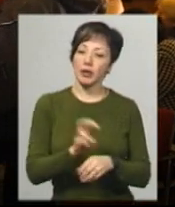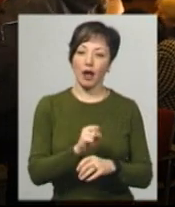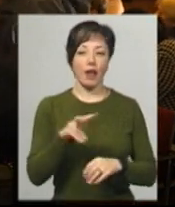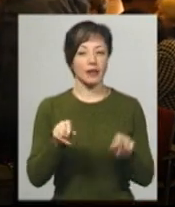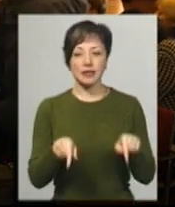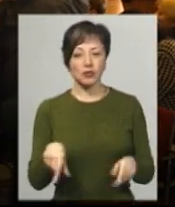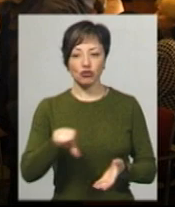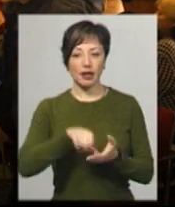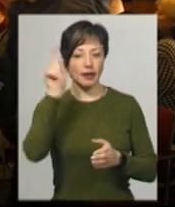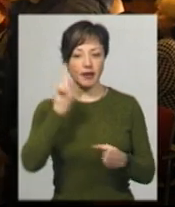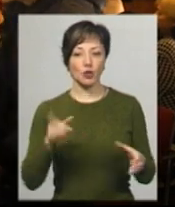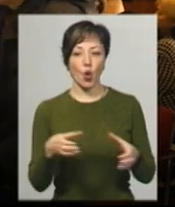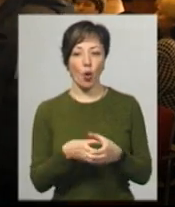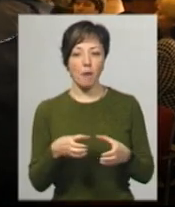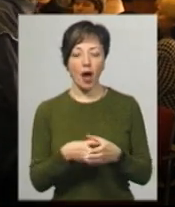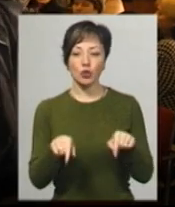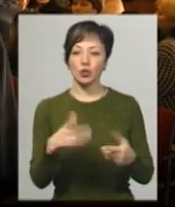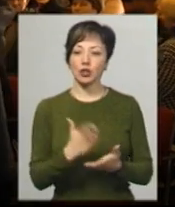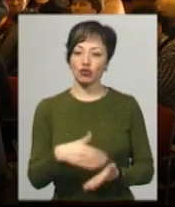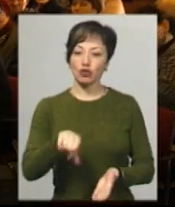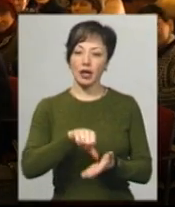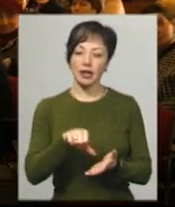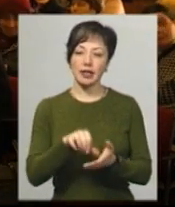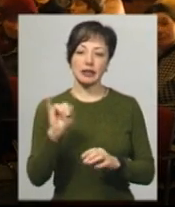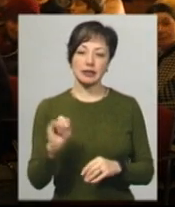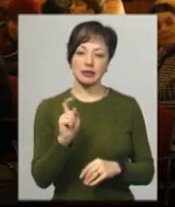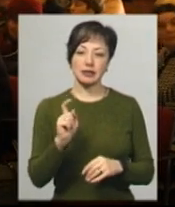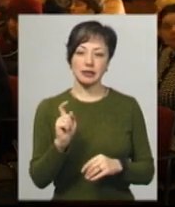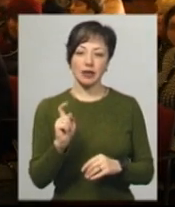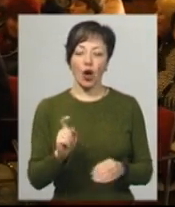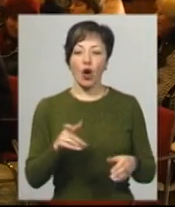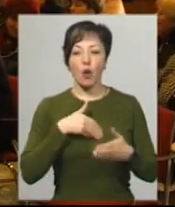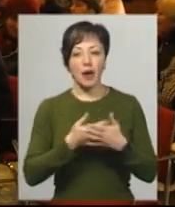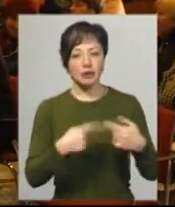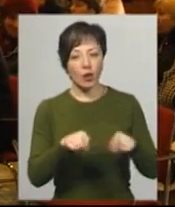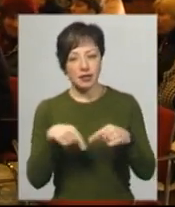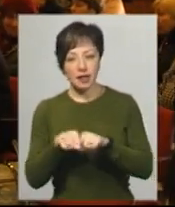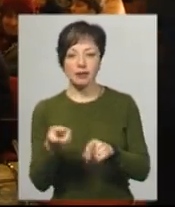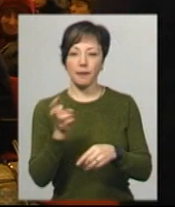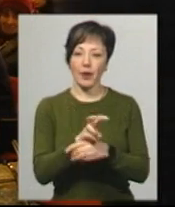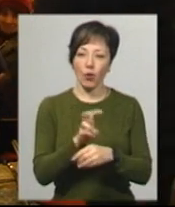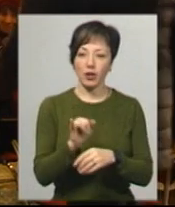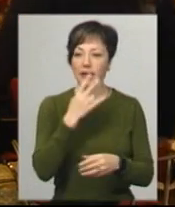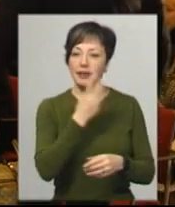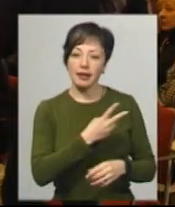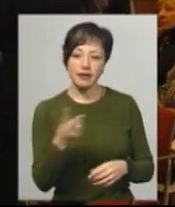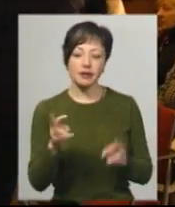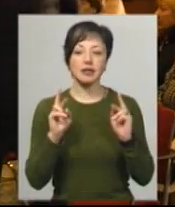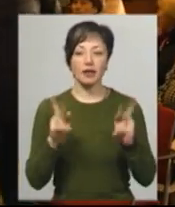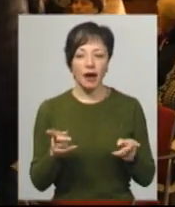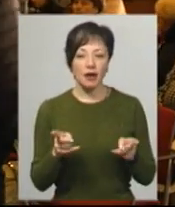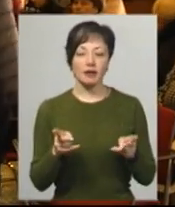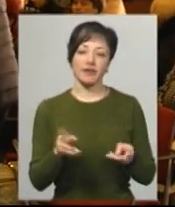тут не тільки члени єврейської громади, тут є члени із тих громадських організацій, які приходять і дивляться, яким чином і